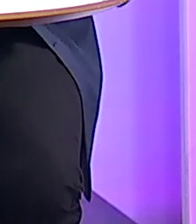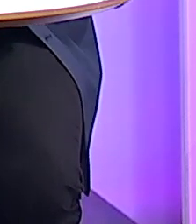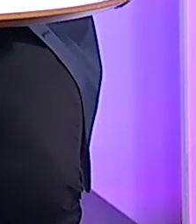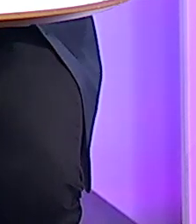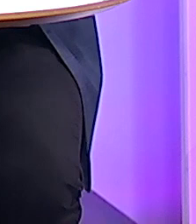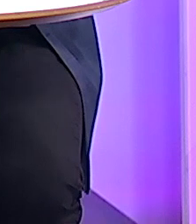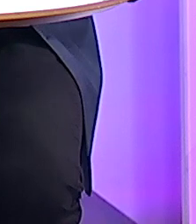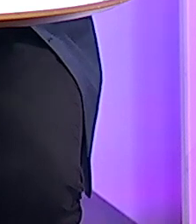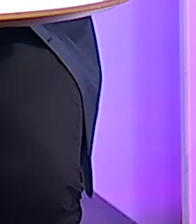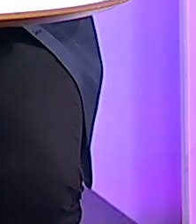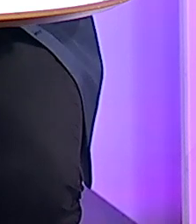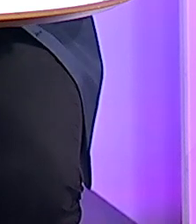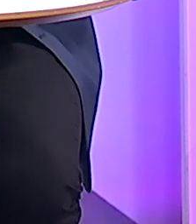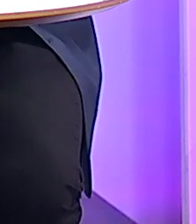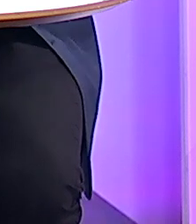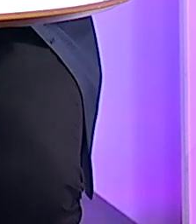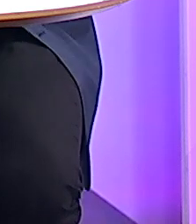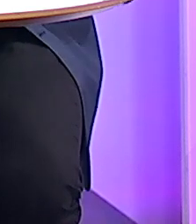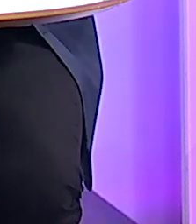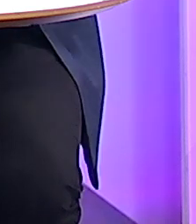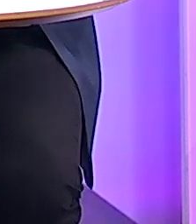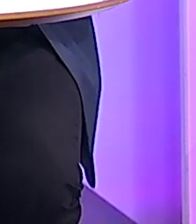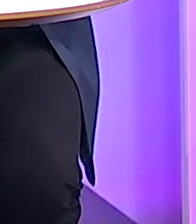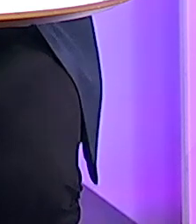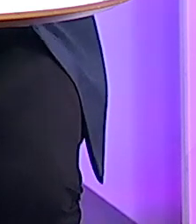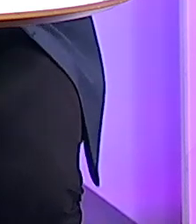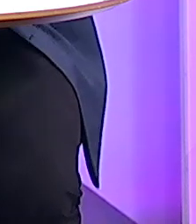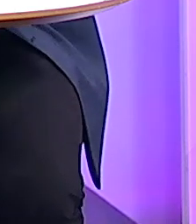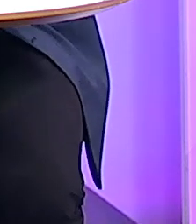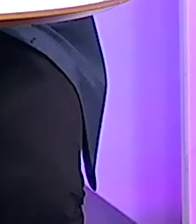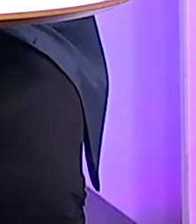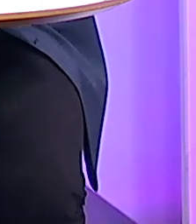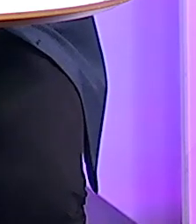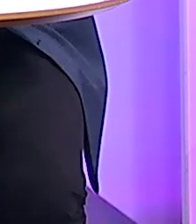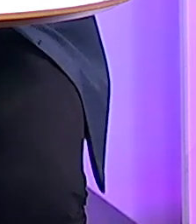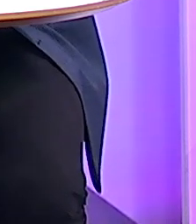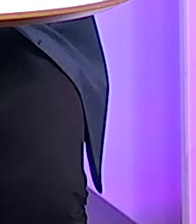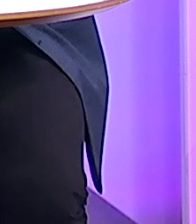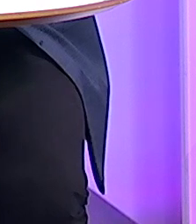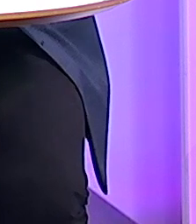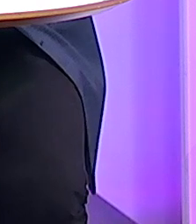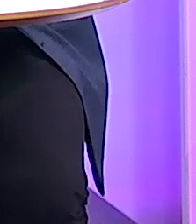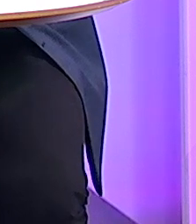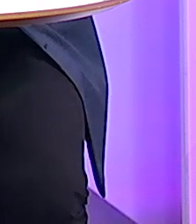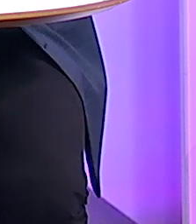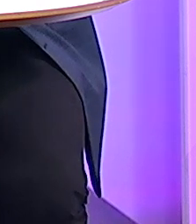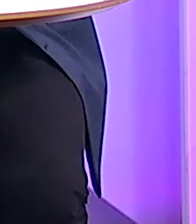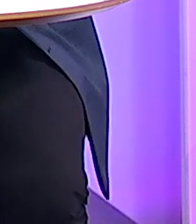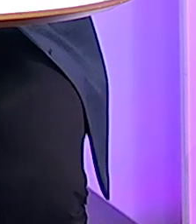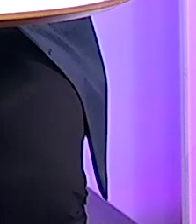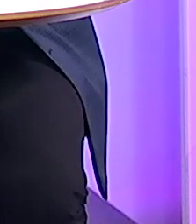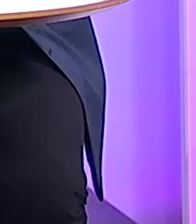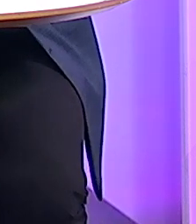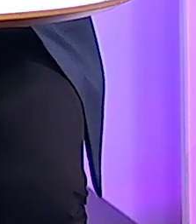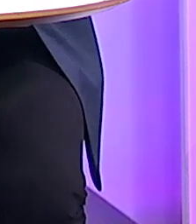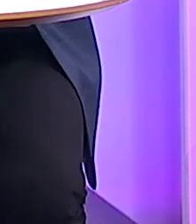berkongsi ilmu, pendapat serta inovasi mereka bagi meningkatkan pengetahuan dan kepakaran dalam bidang